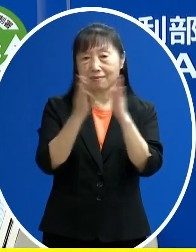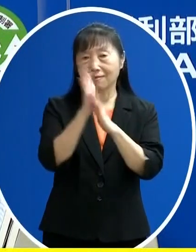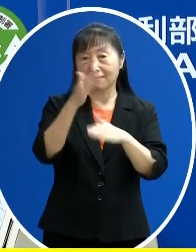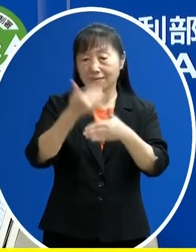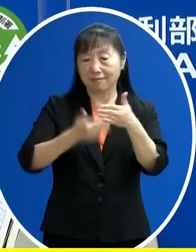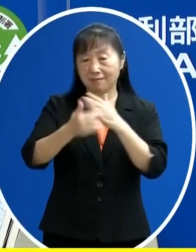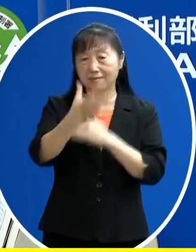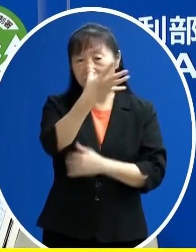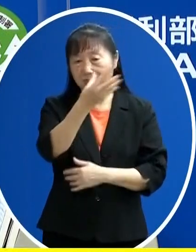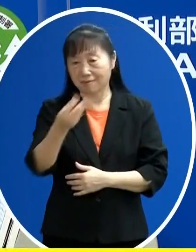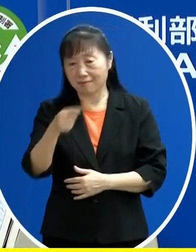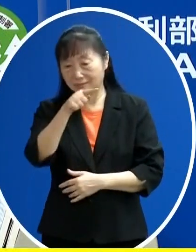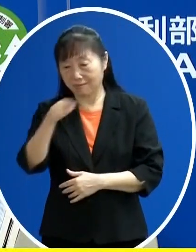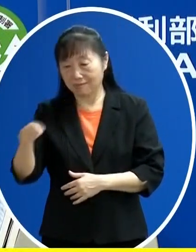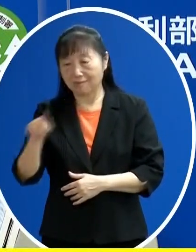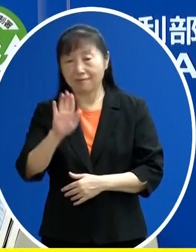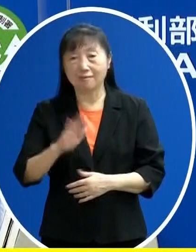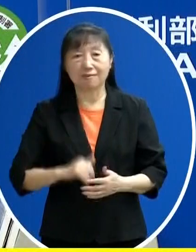形。